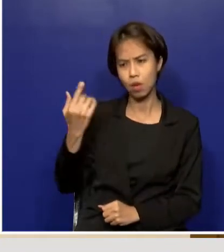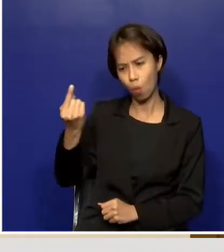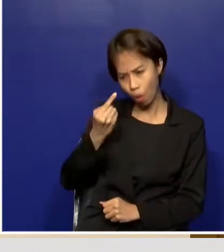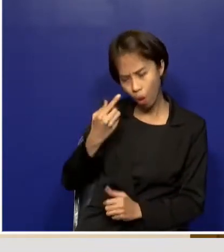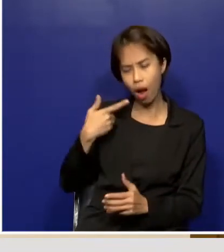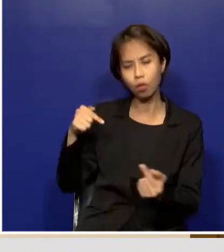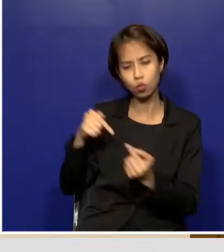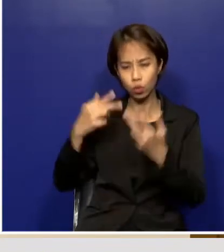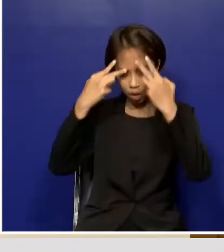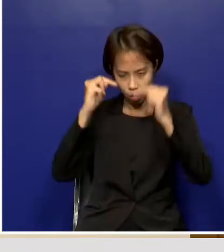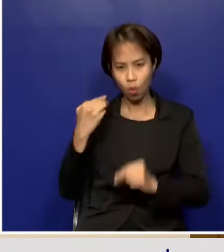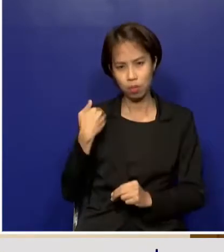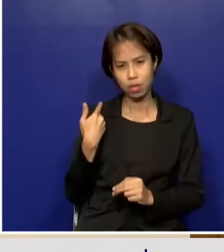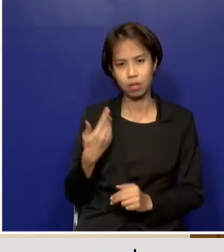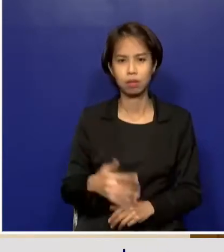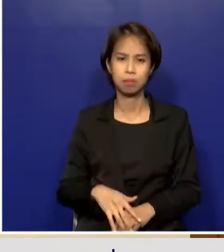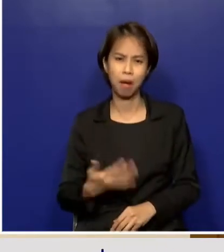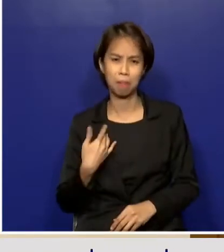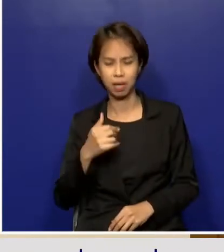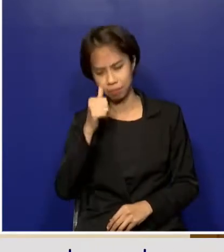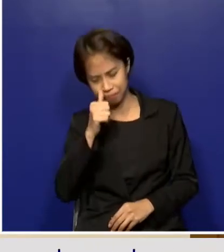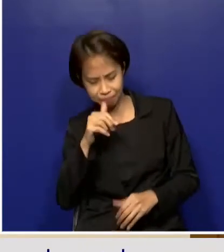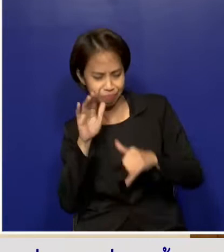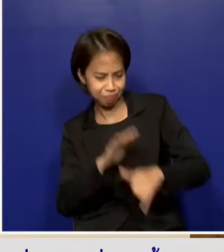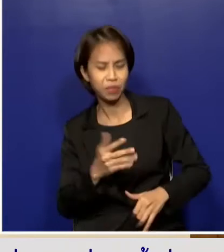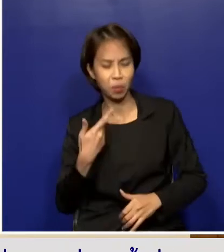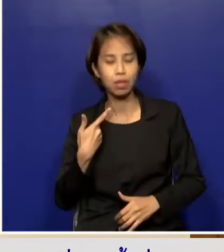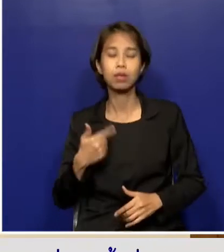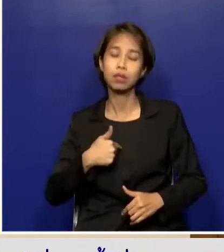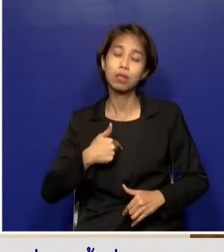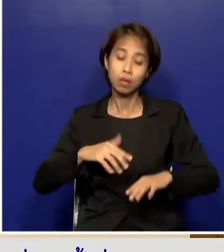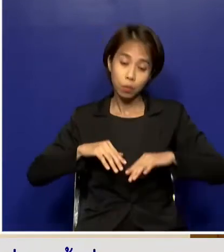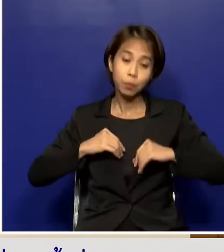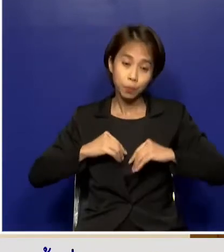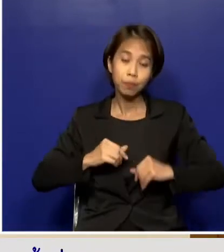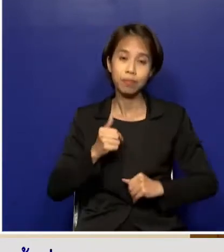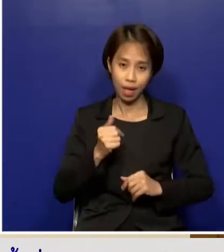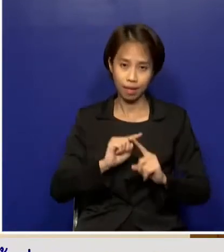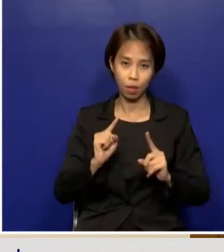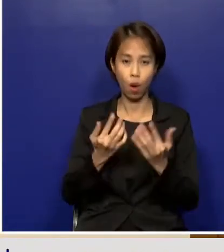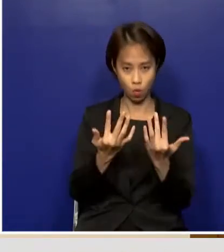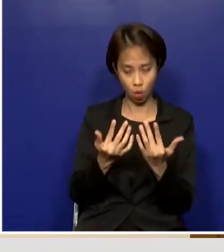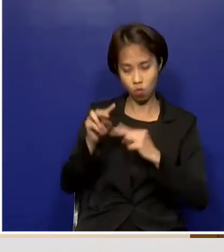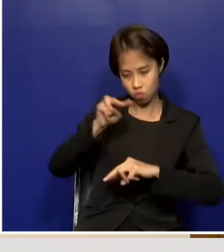งดูถูกผมก็รัได้แต่ตองไปพส Hip H